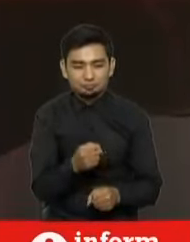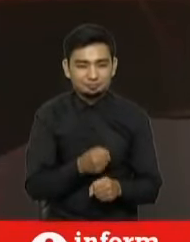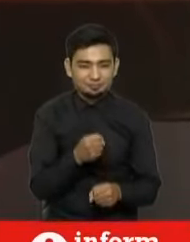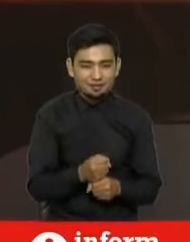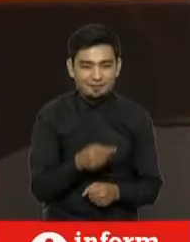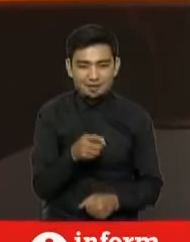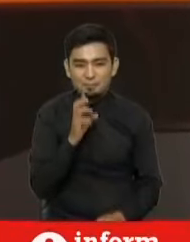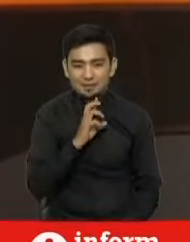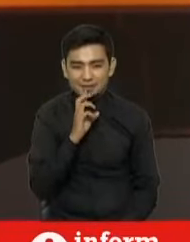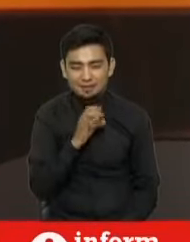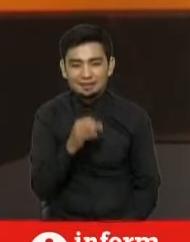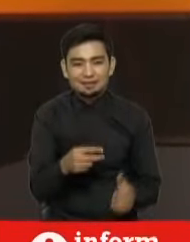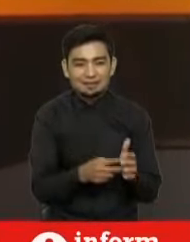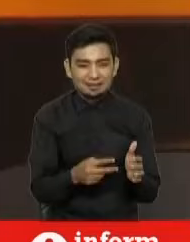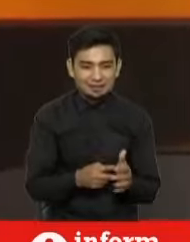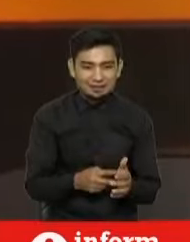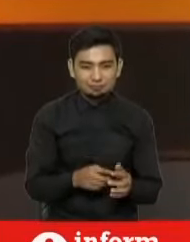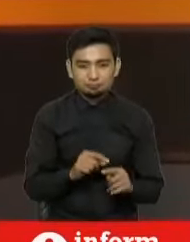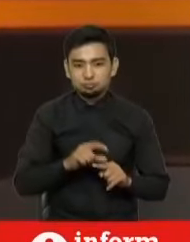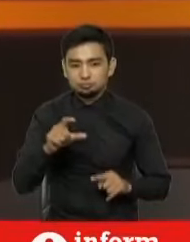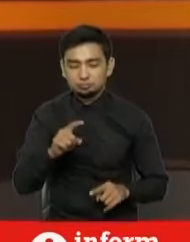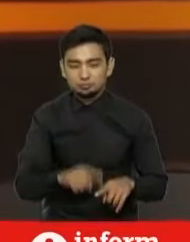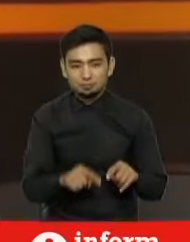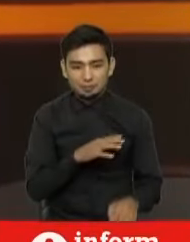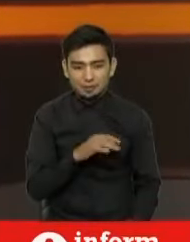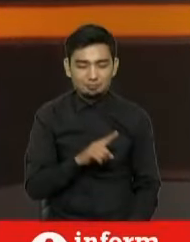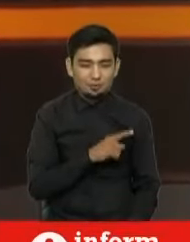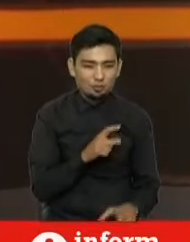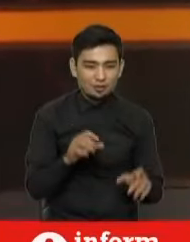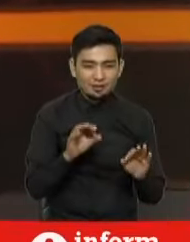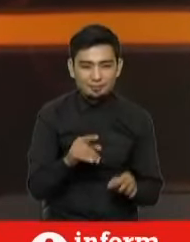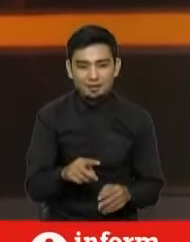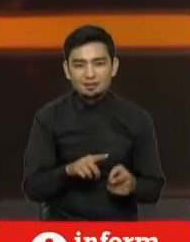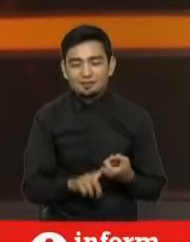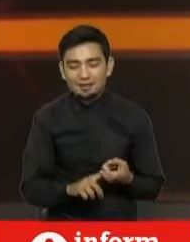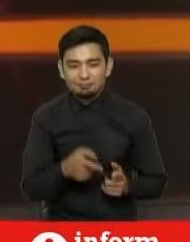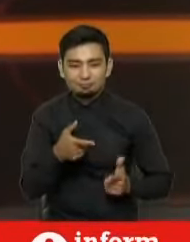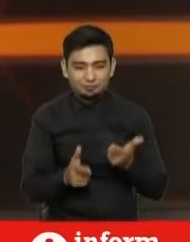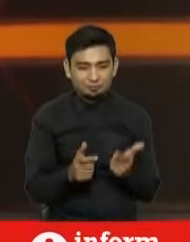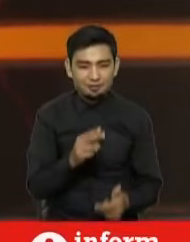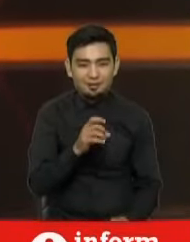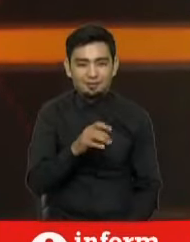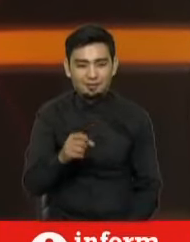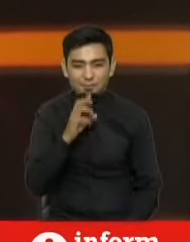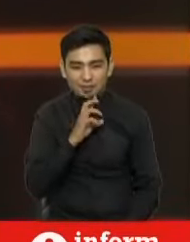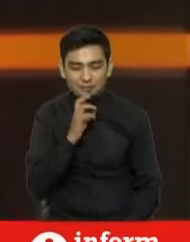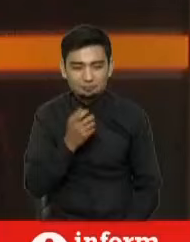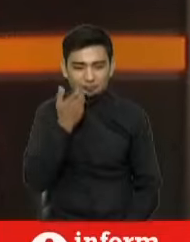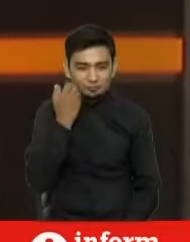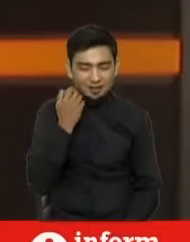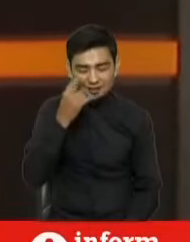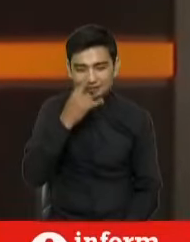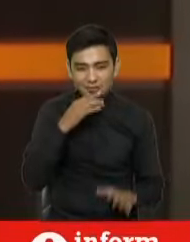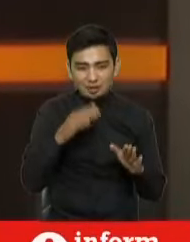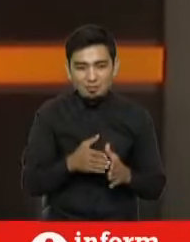этого топлива, а его цена незначительно, но выросла. Эксперты говорят, это отражает реальную картину потребления бензина казахстанцами,